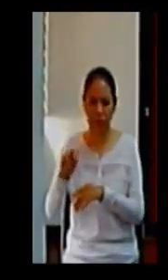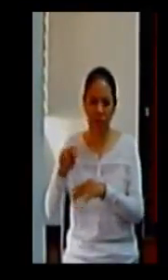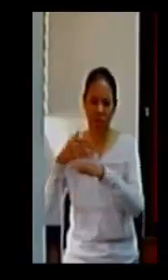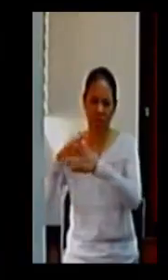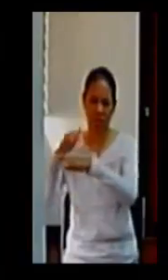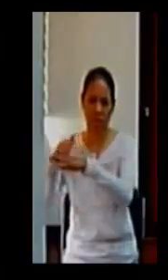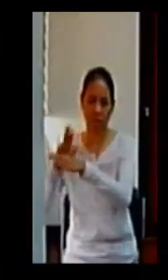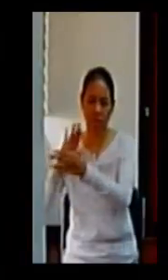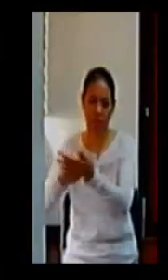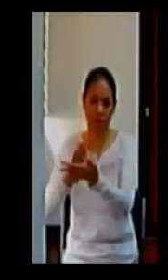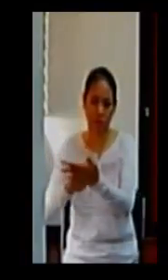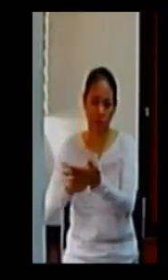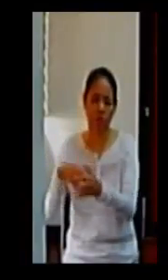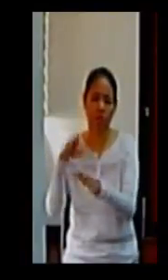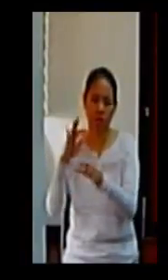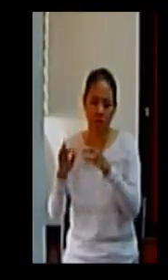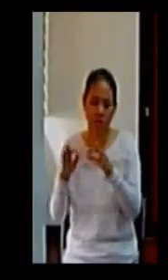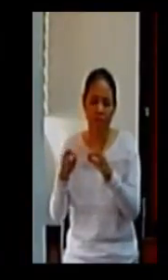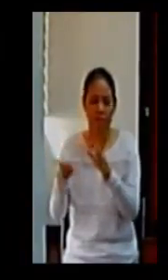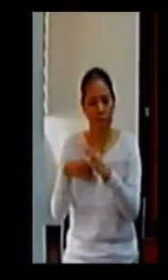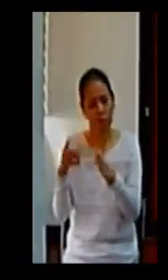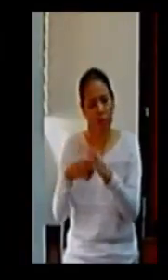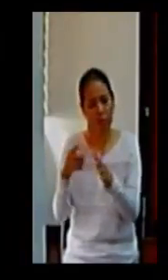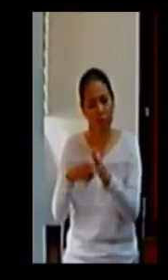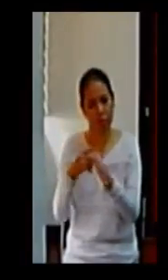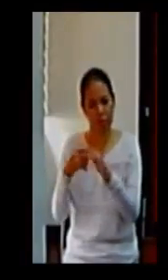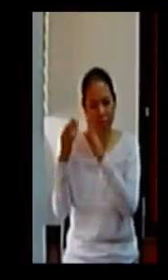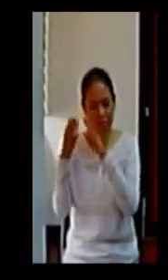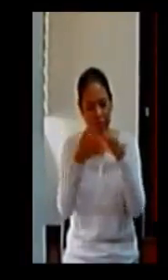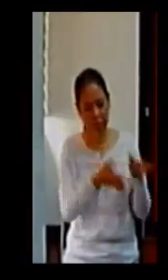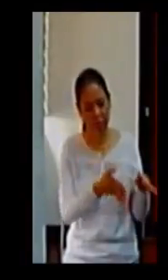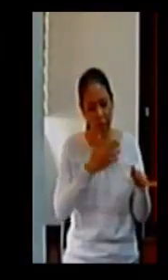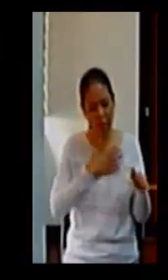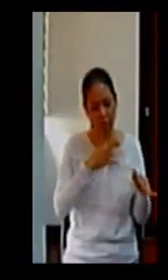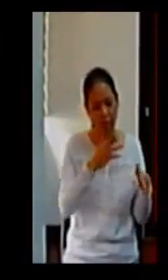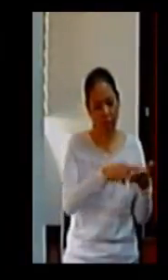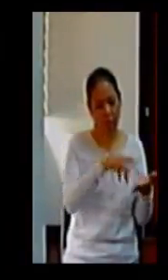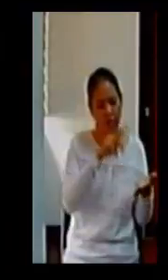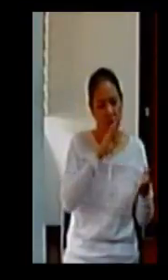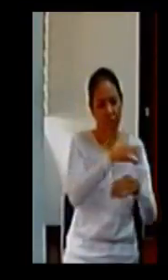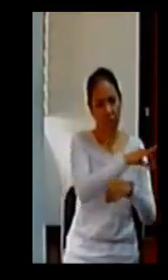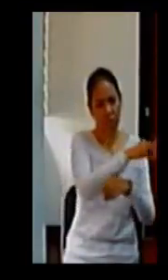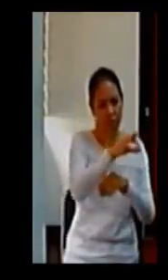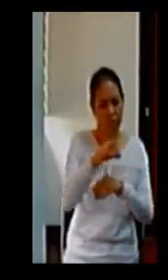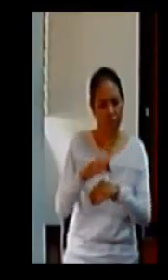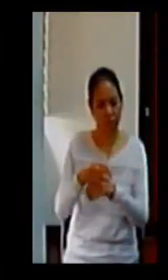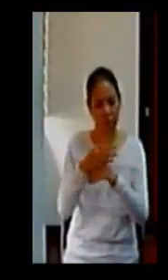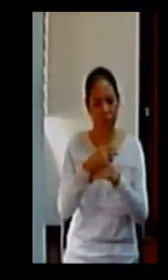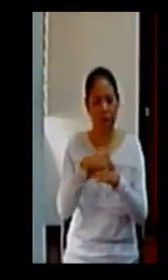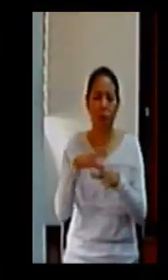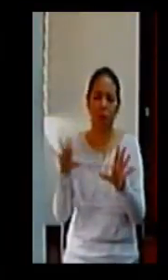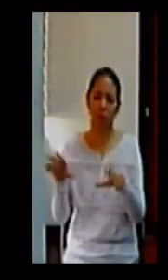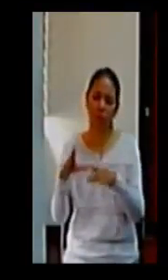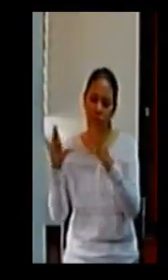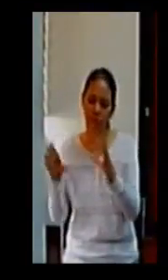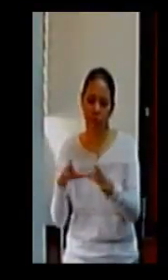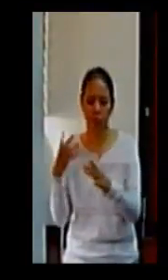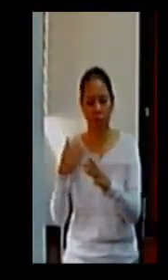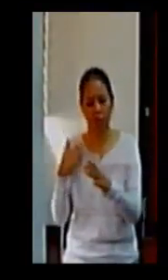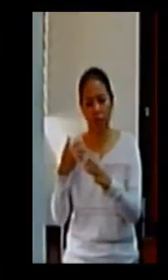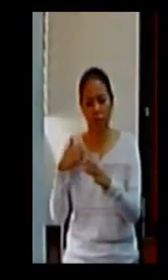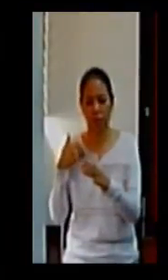kung kaya minsan iniiwanan ko rin ang aking palayan para magtrabaho para may pera na pantustos sa